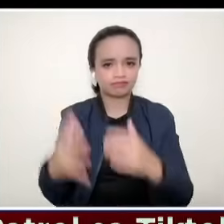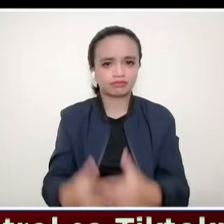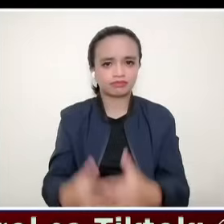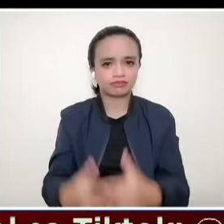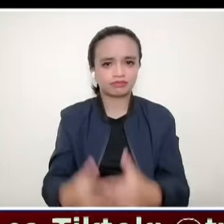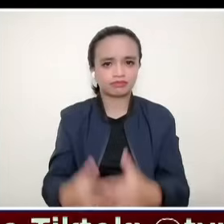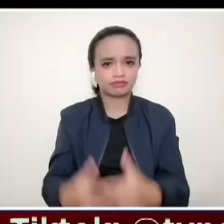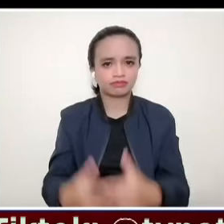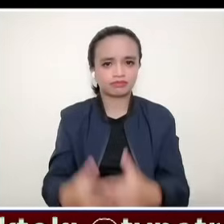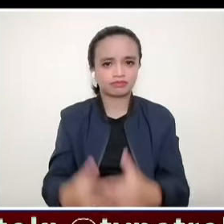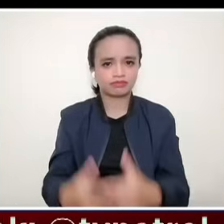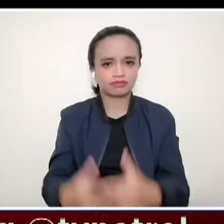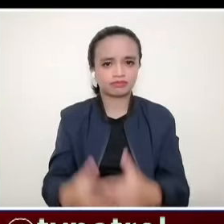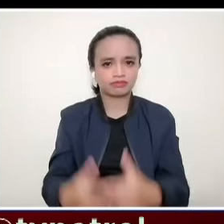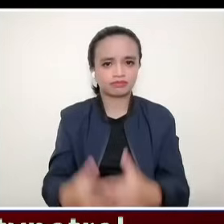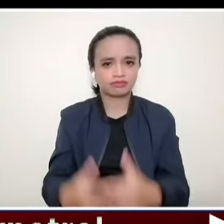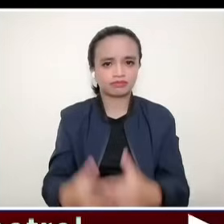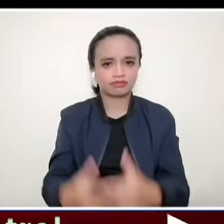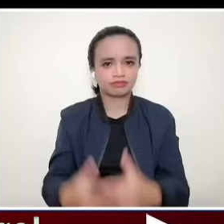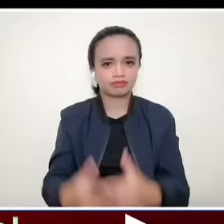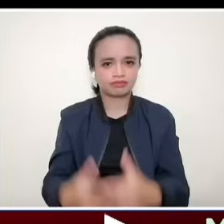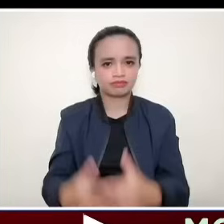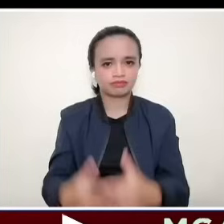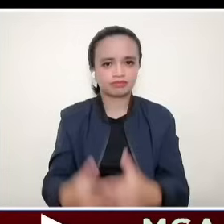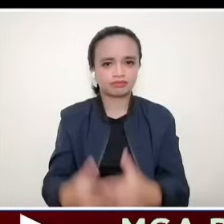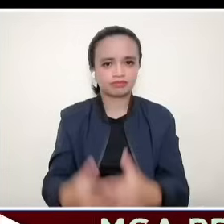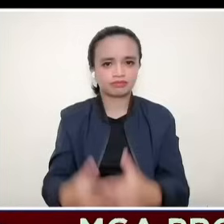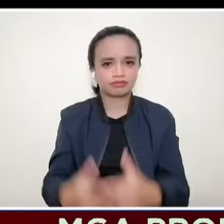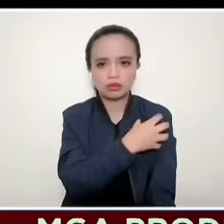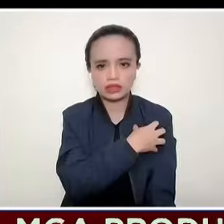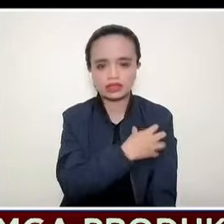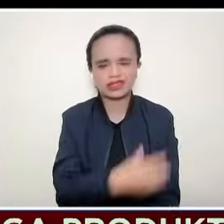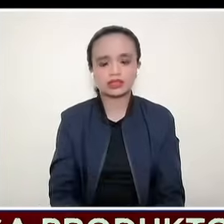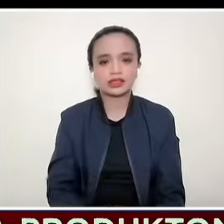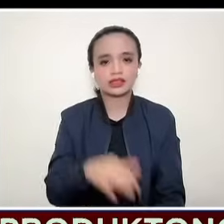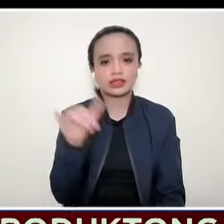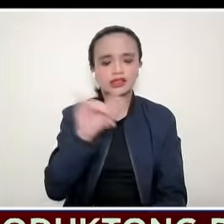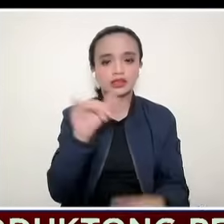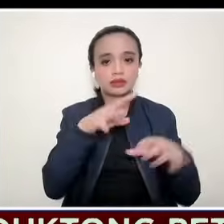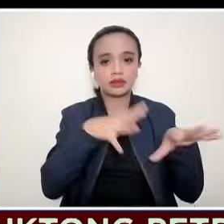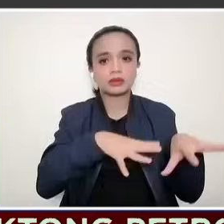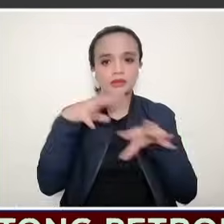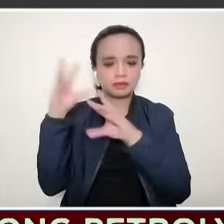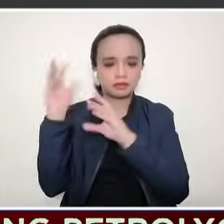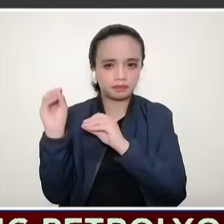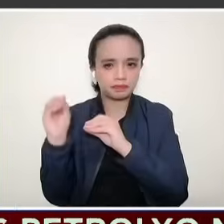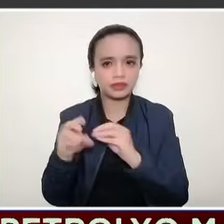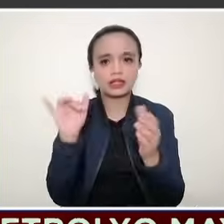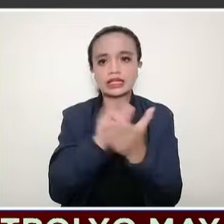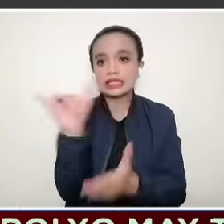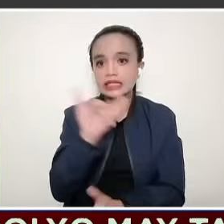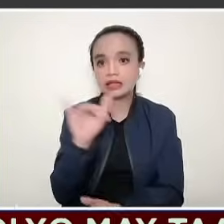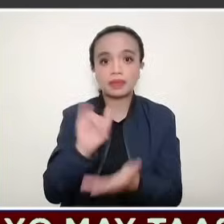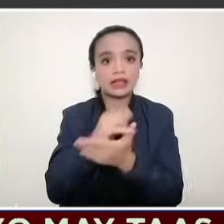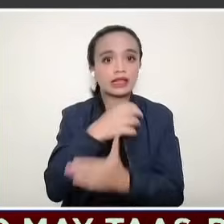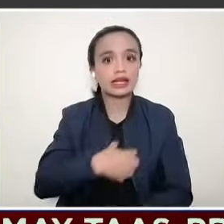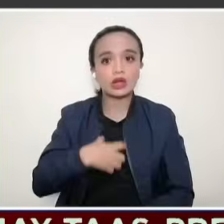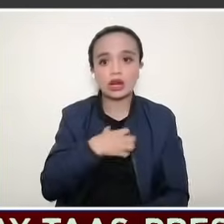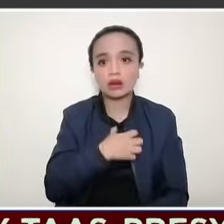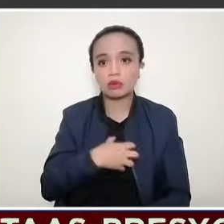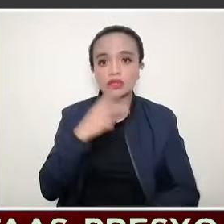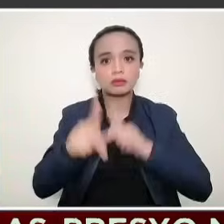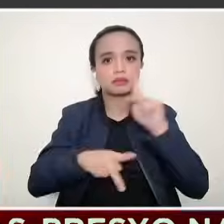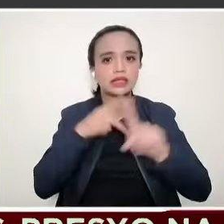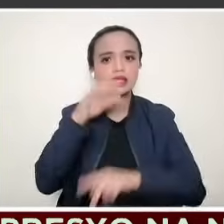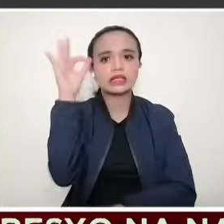pulis para abisuan silang lumikas na. Yan din ang reklamo ng iba mga residenteng Pinoy. Not once have I heard a siren,